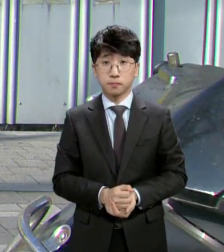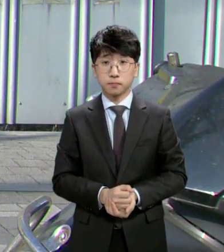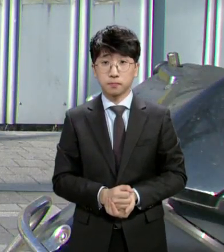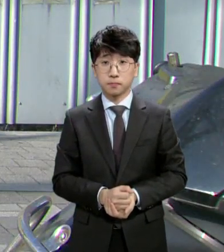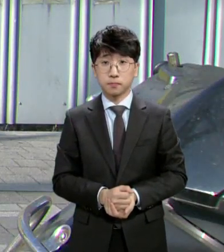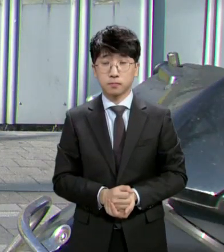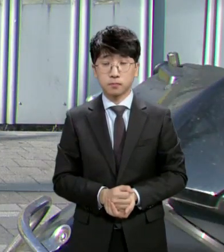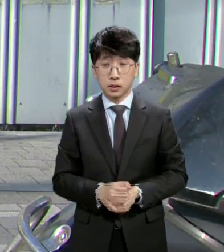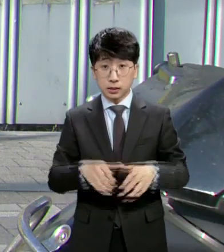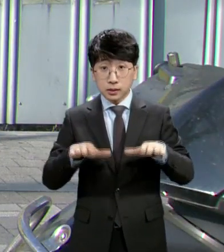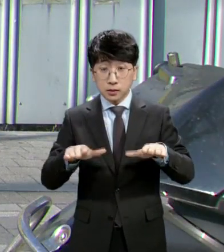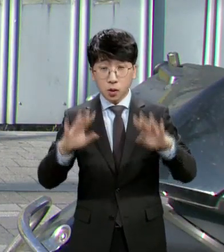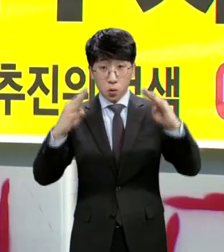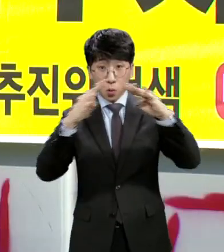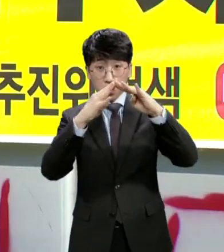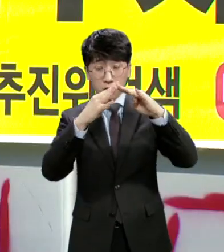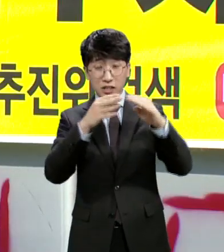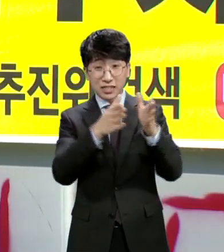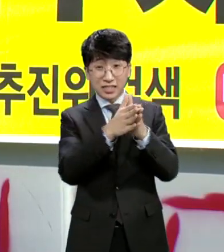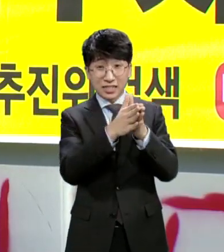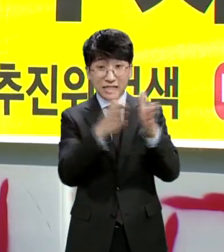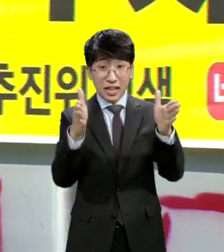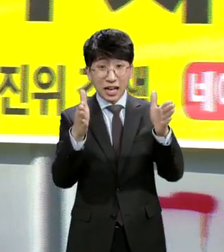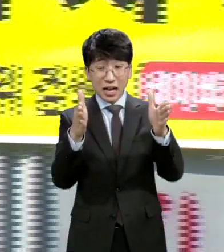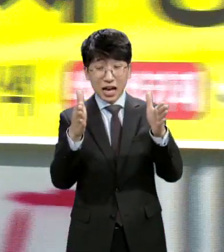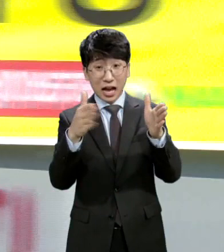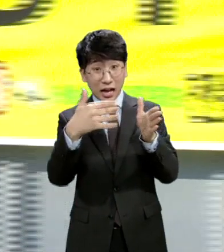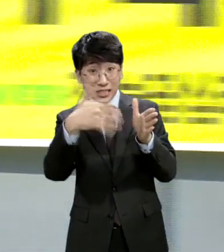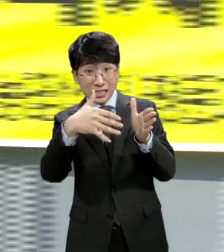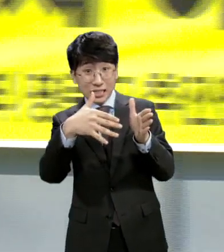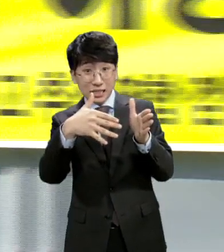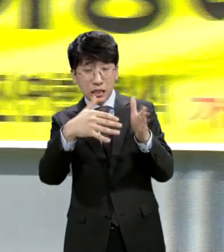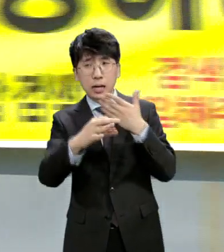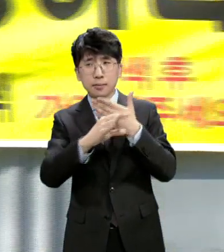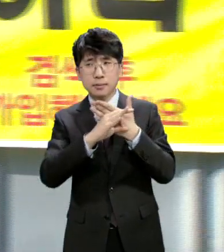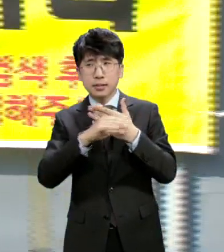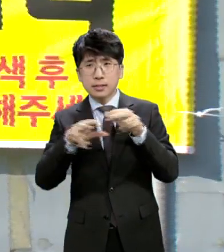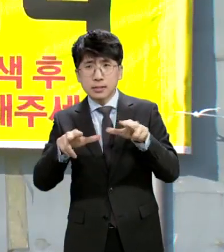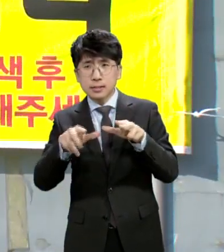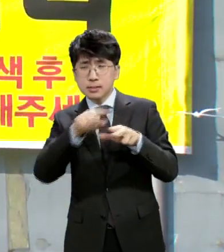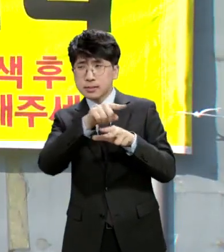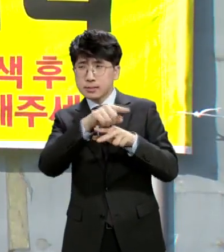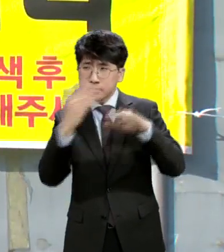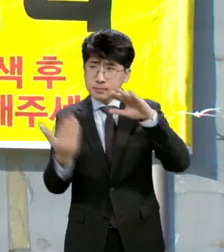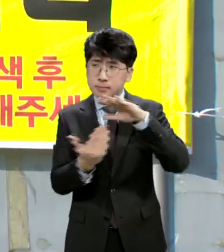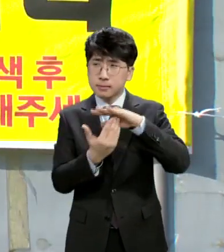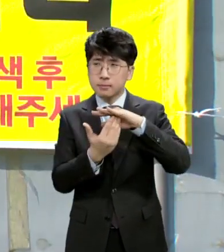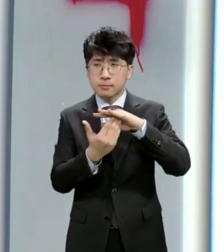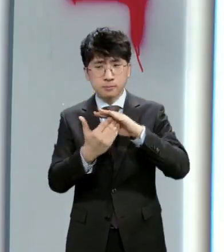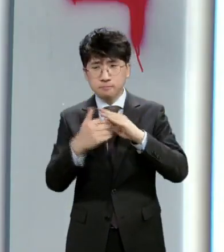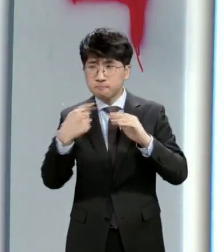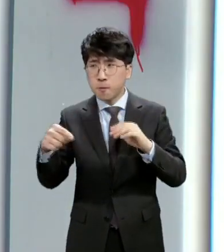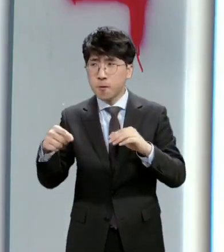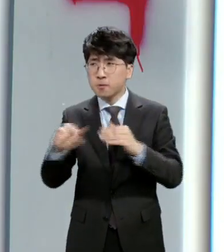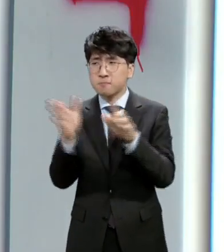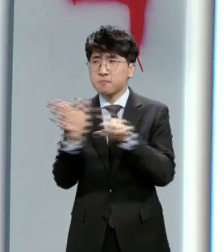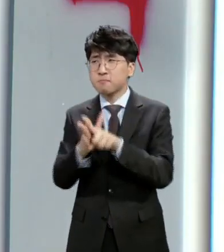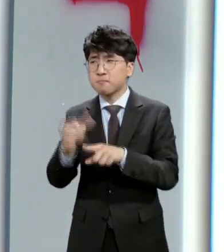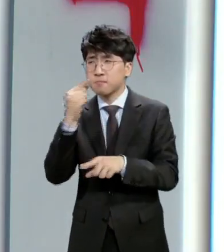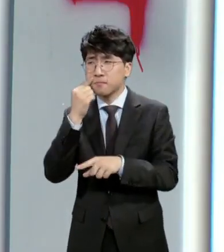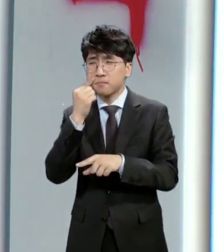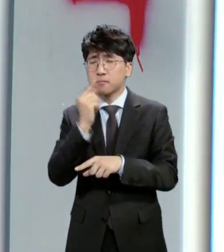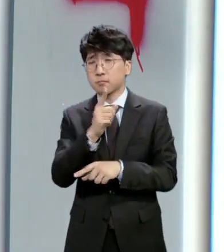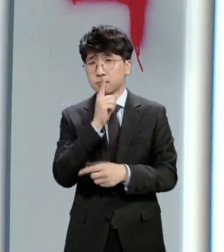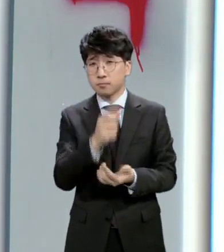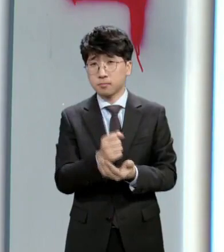공사가 진행되지 않는 한 사업 추진을 믿을 수 없다는 지역 주민들. 과거 10여 년 넘게 공약을 지키지